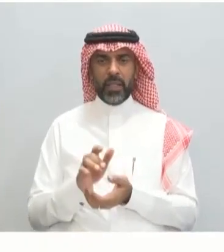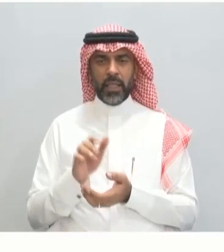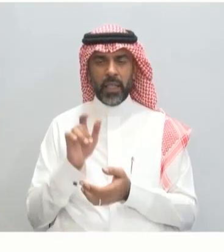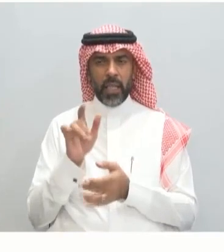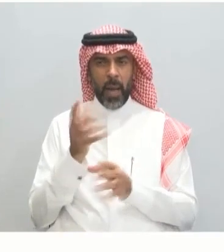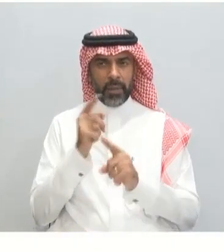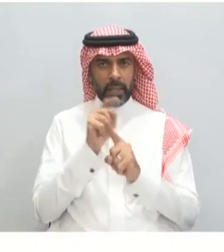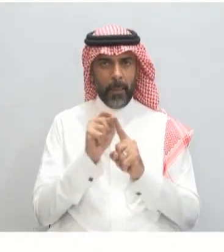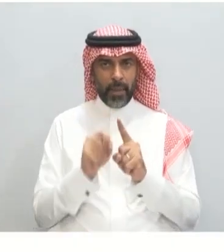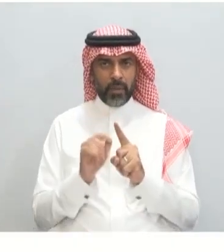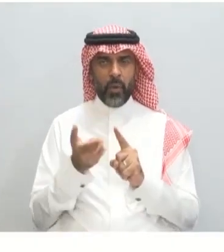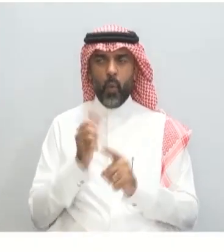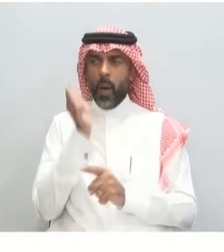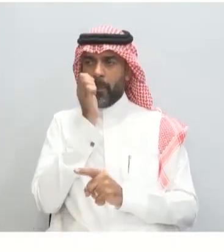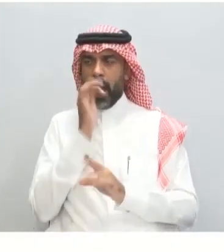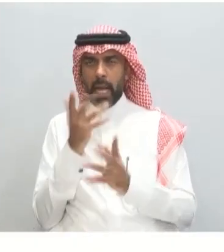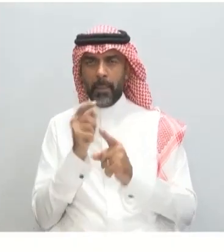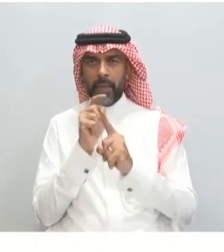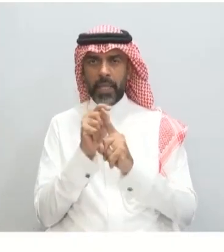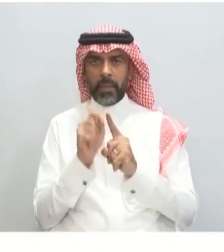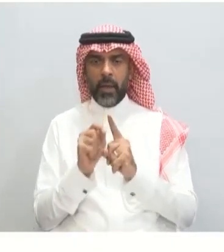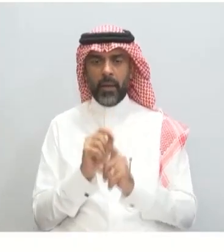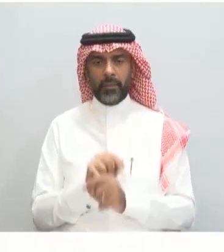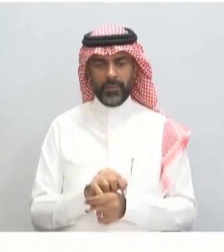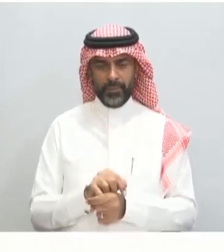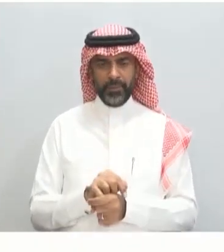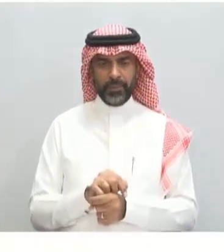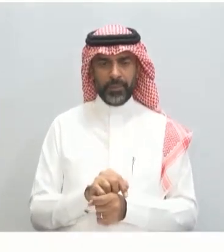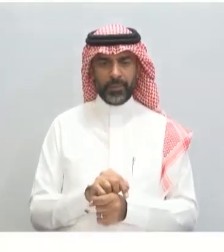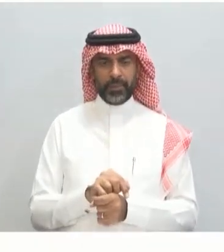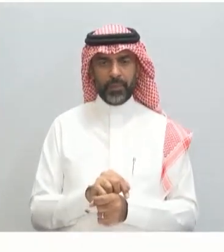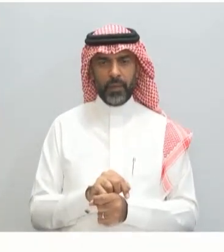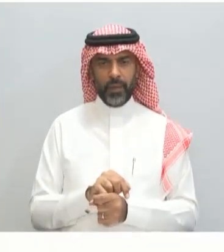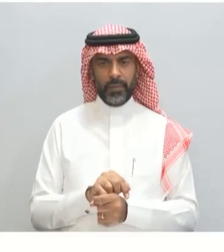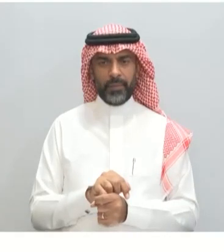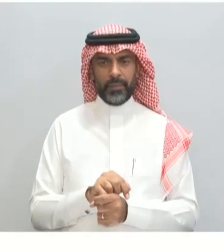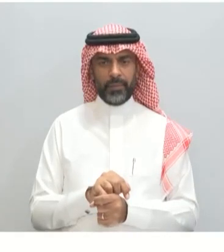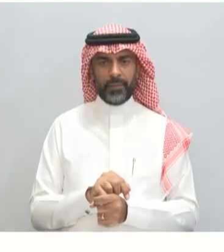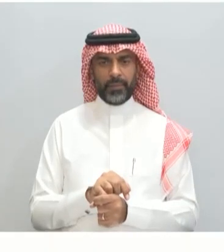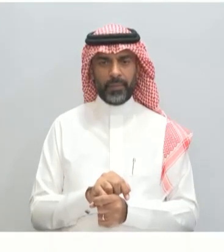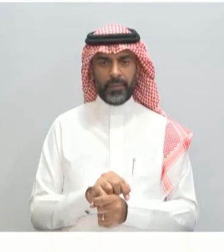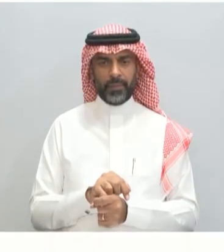وما هو الماء وما نسبته وما نسبه كل منهما عن